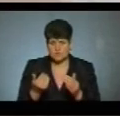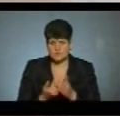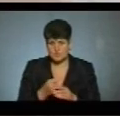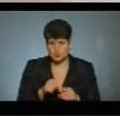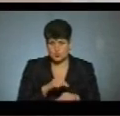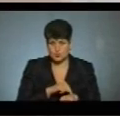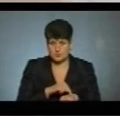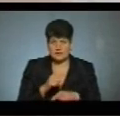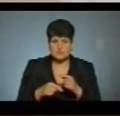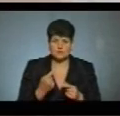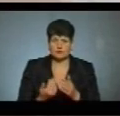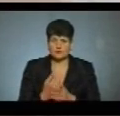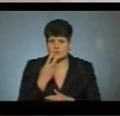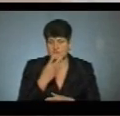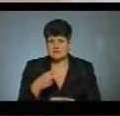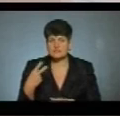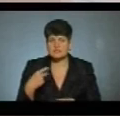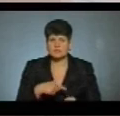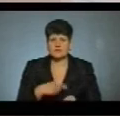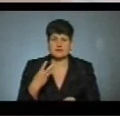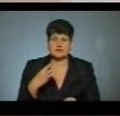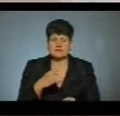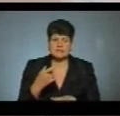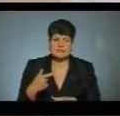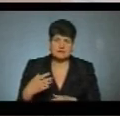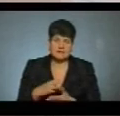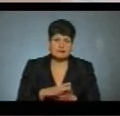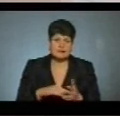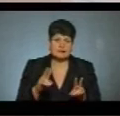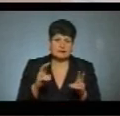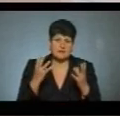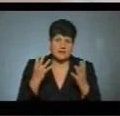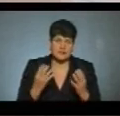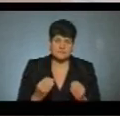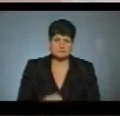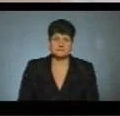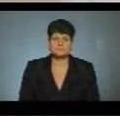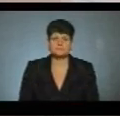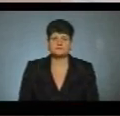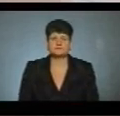годину. Наступний випуск дивіться о 20:30. Далі в ефірі «Тема дня». Не перемикайте.